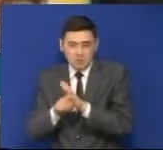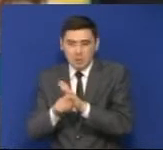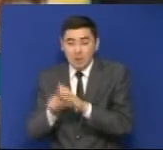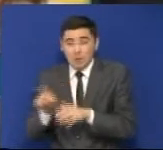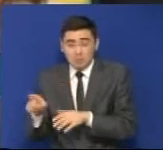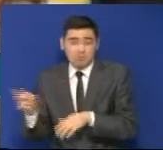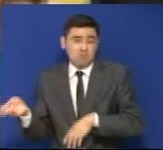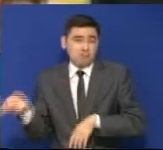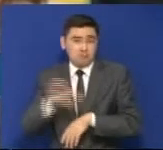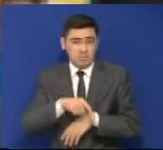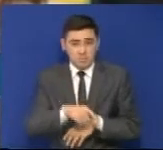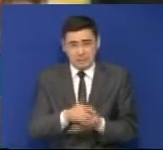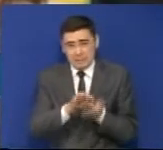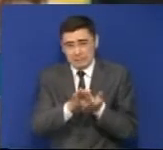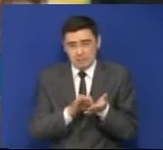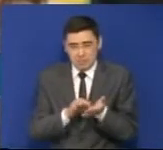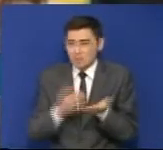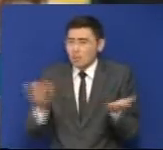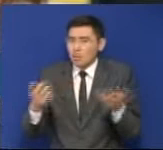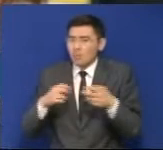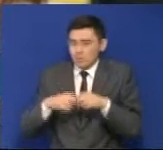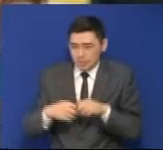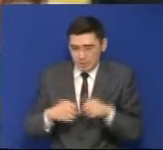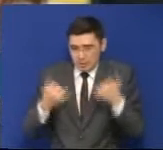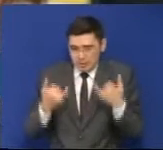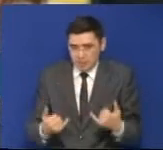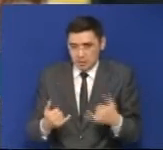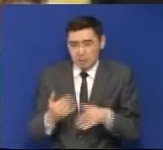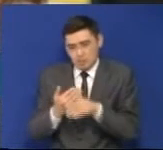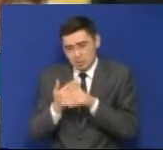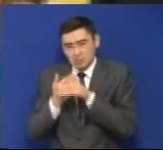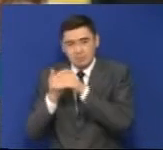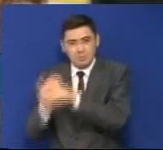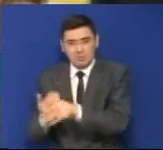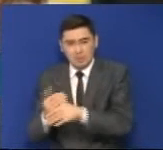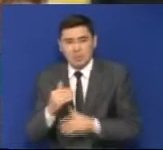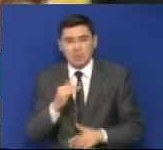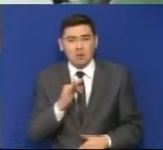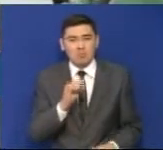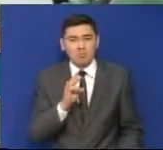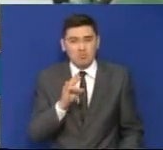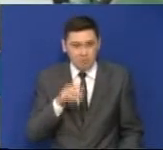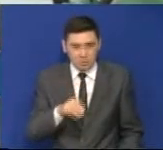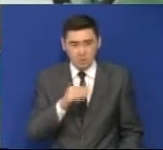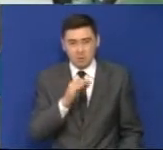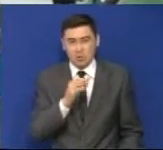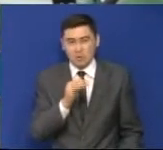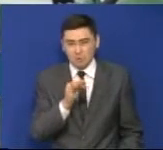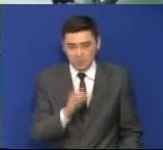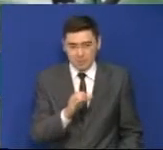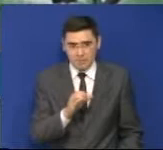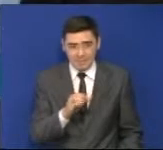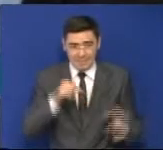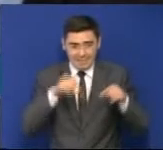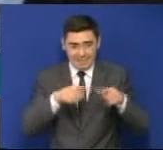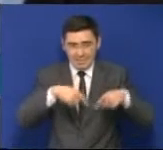Ол ыңғайсыз, кез келген адамға бұл ыңғайсыз. Ал бұл жерде фронт офис сол әрбір бөлімнің бір жерге жиналған